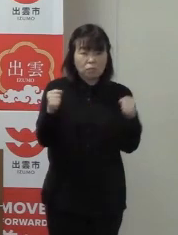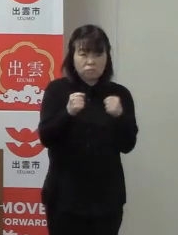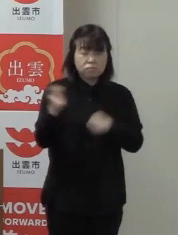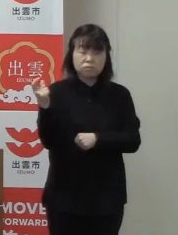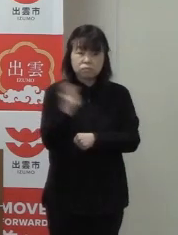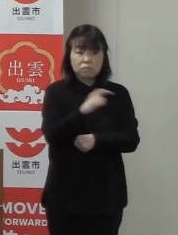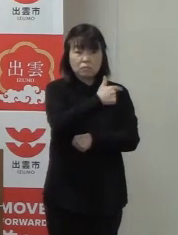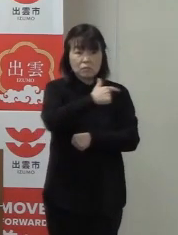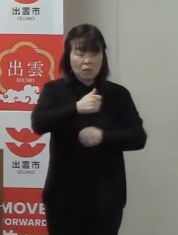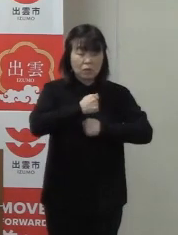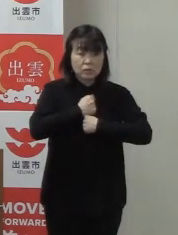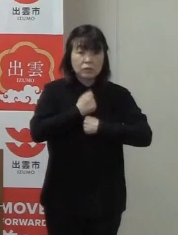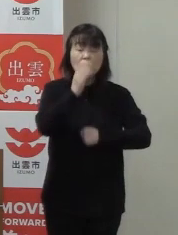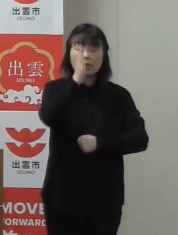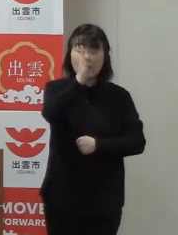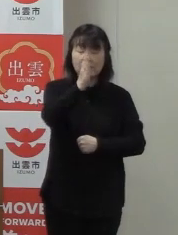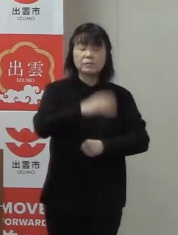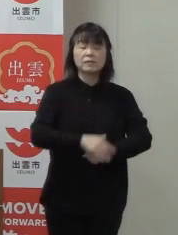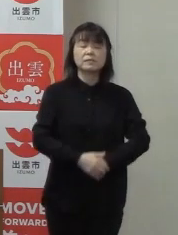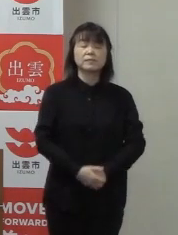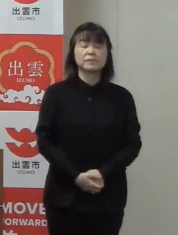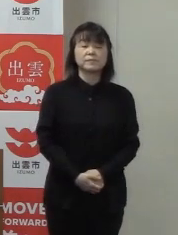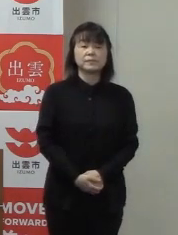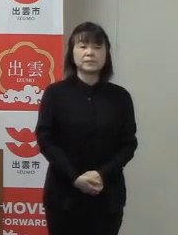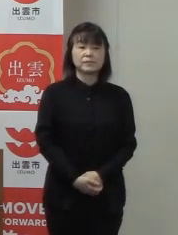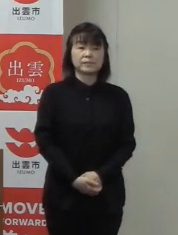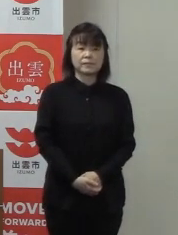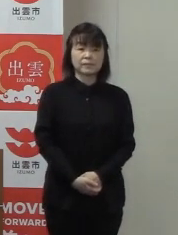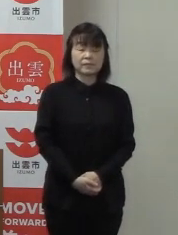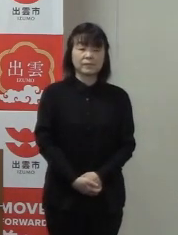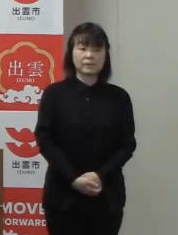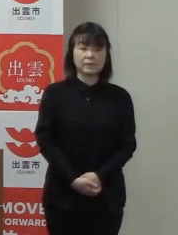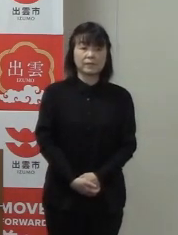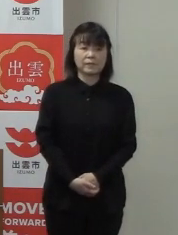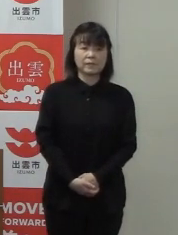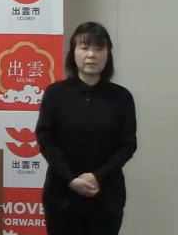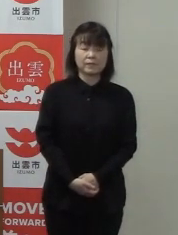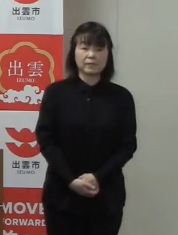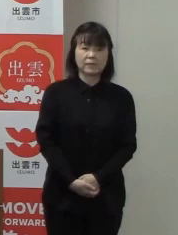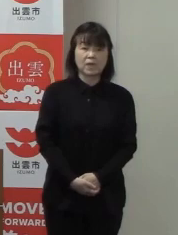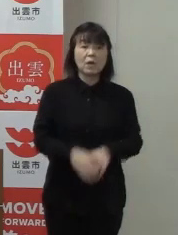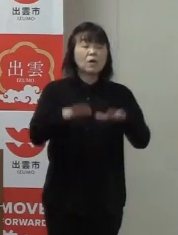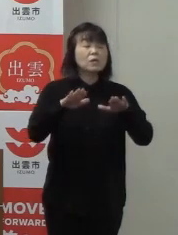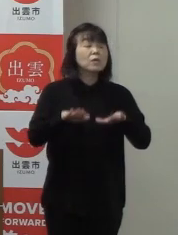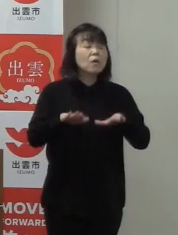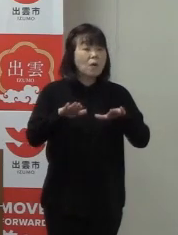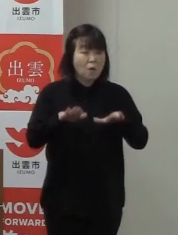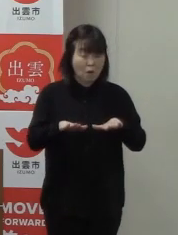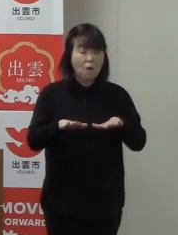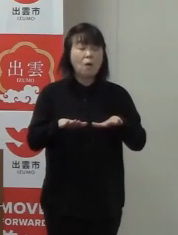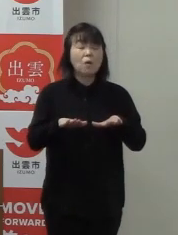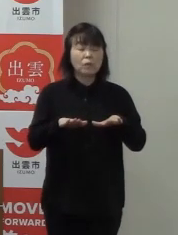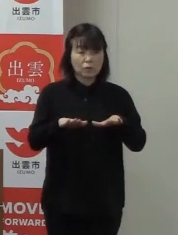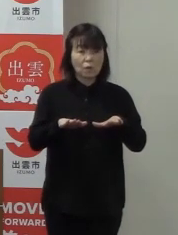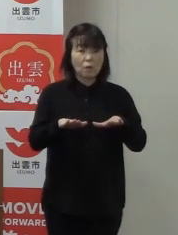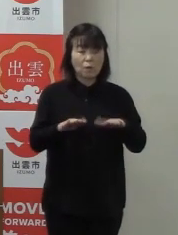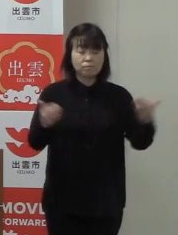ふうに思います。それでは、今日の、記者会見、